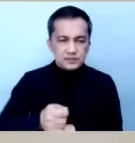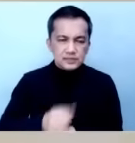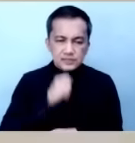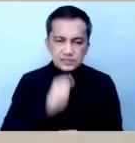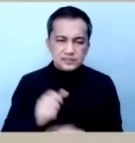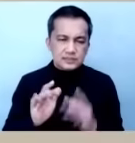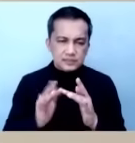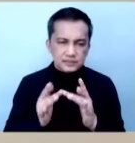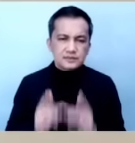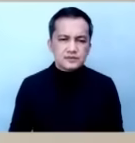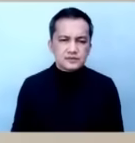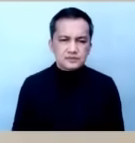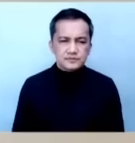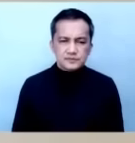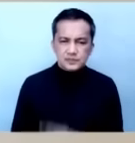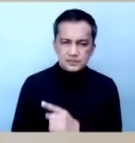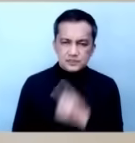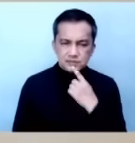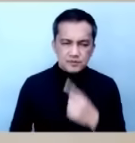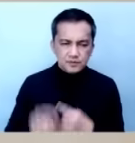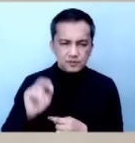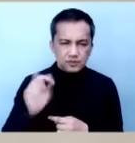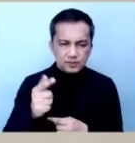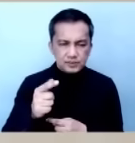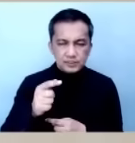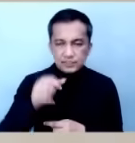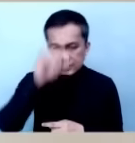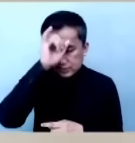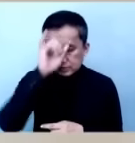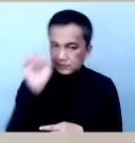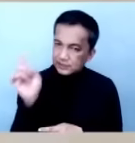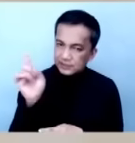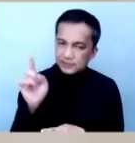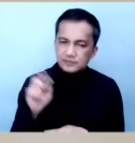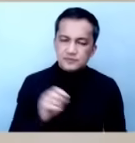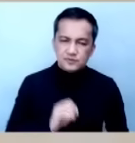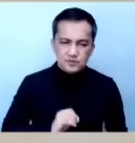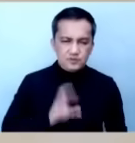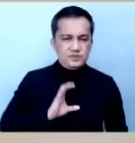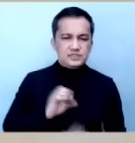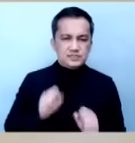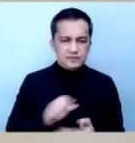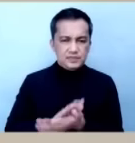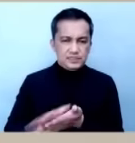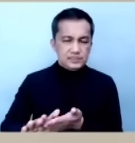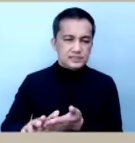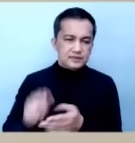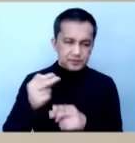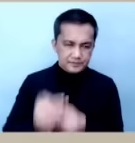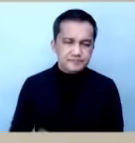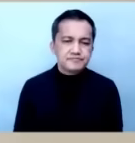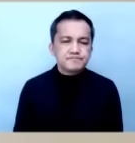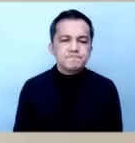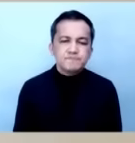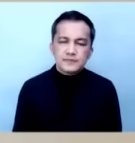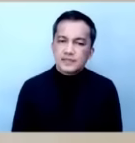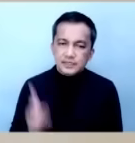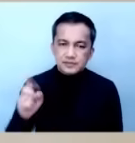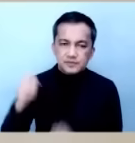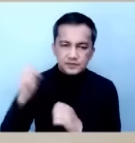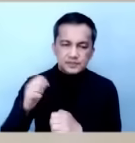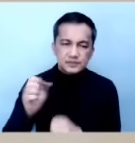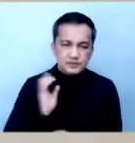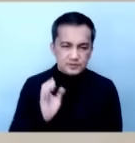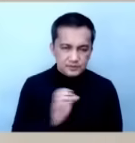media. Nanindigan si Pulong na inosente siya at kumpiyansa siyang malilinis din ang kanyang pangalan. Umaasa rin daw ang kongresista